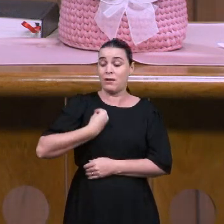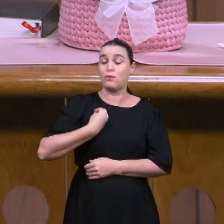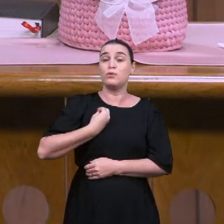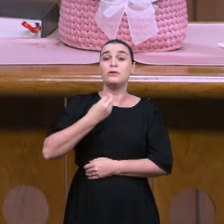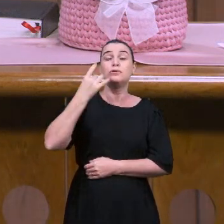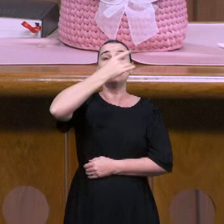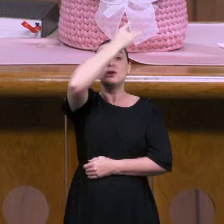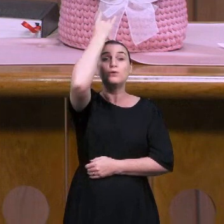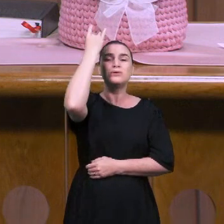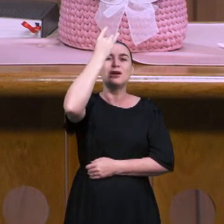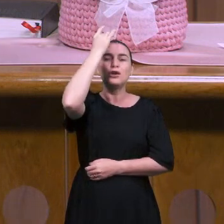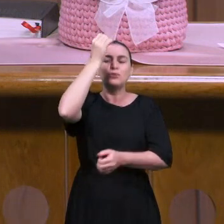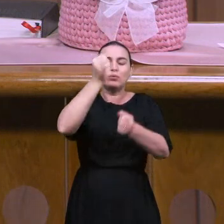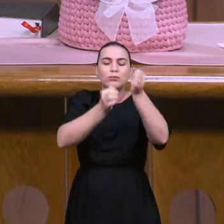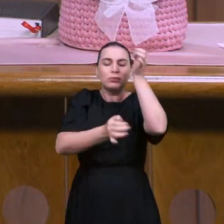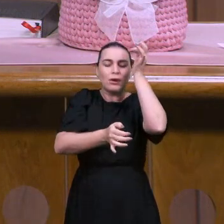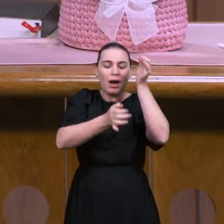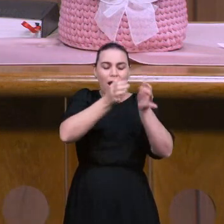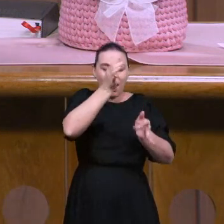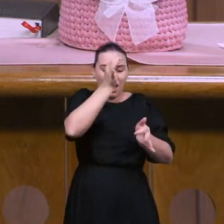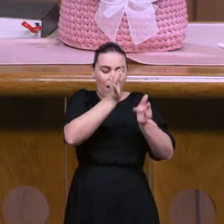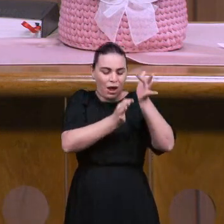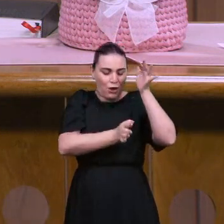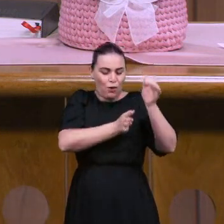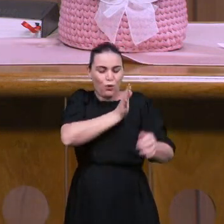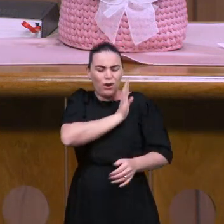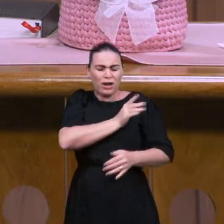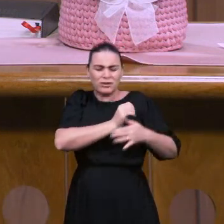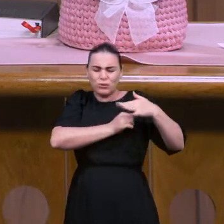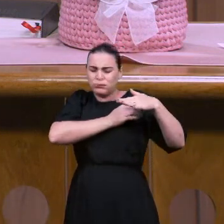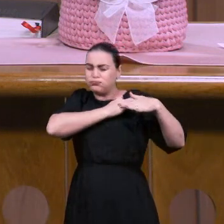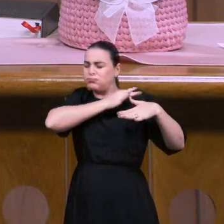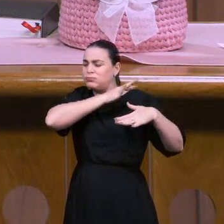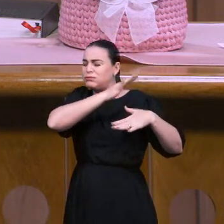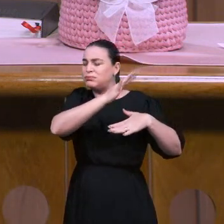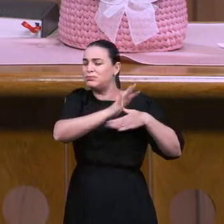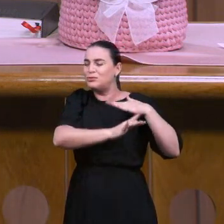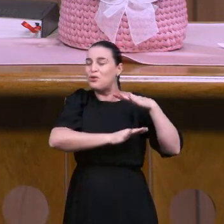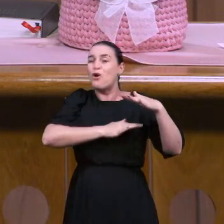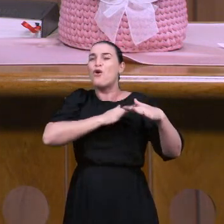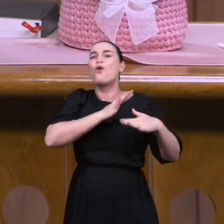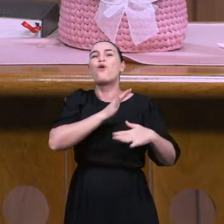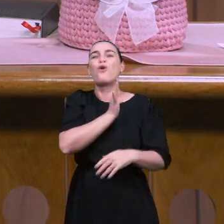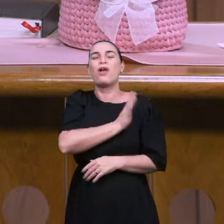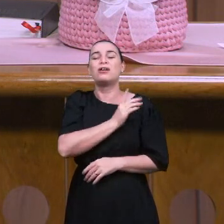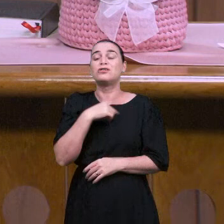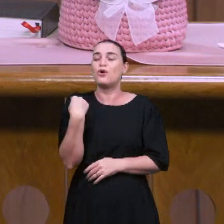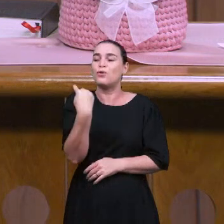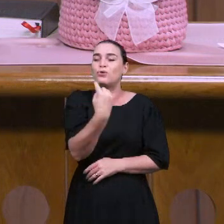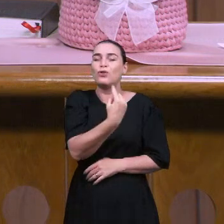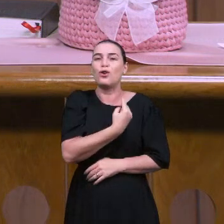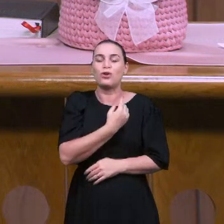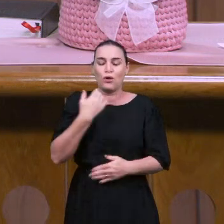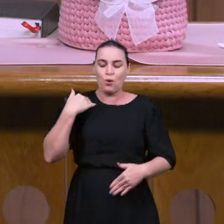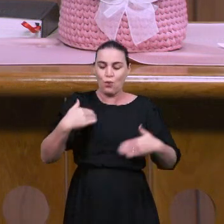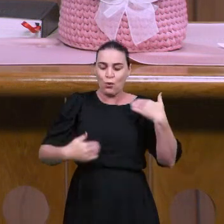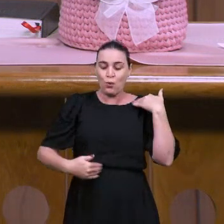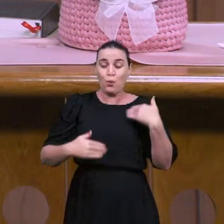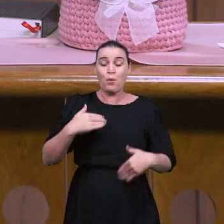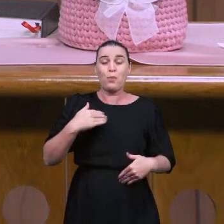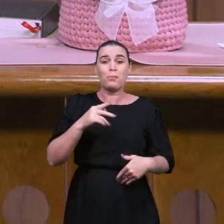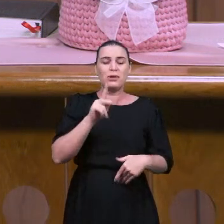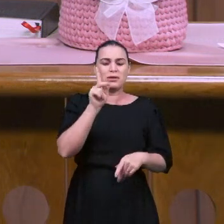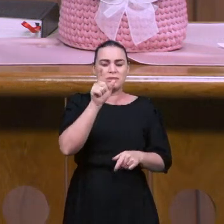de l'Esprit, le déportement de la bénédiction du Seigneur qui touche l'Église, qui est dans le corps, qui